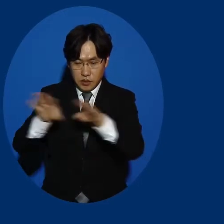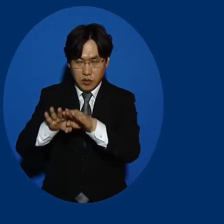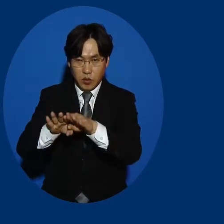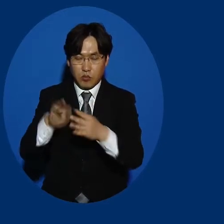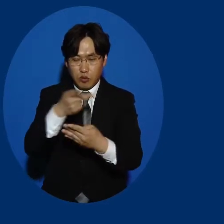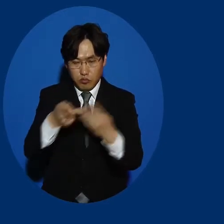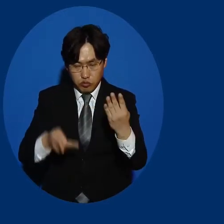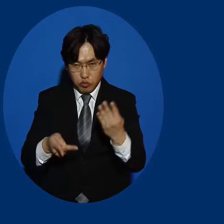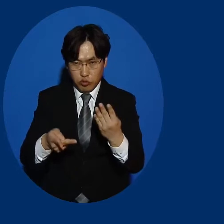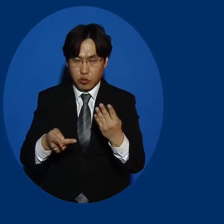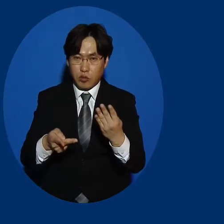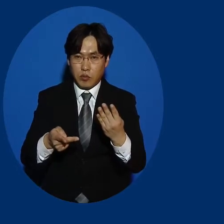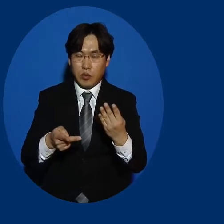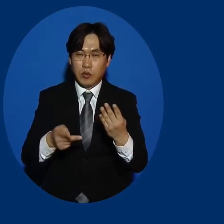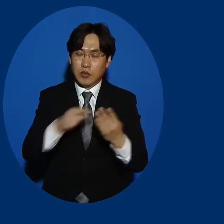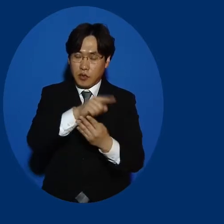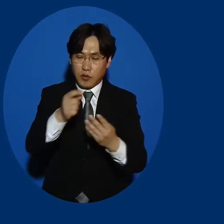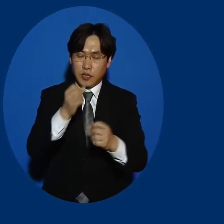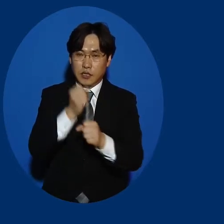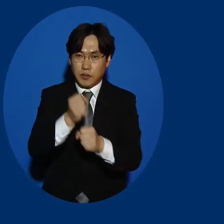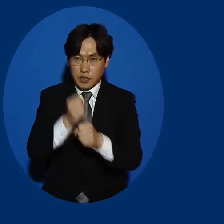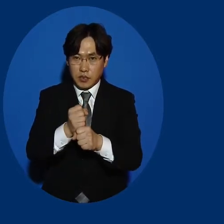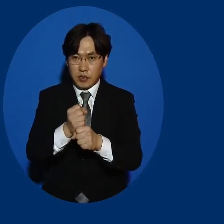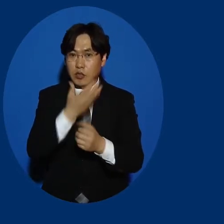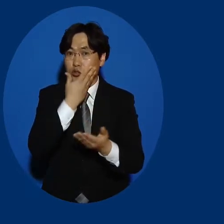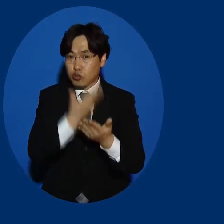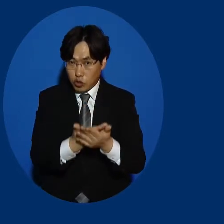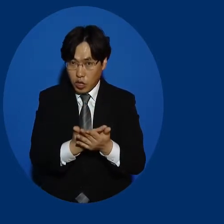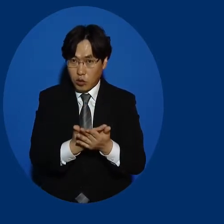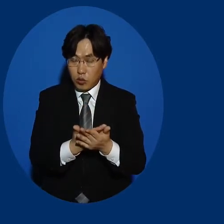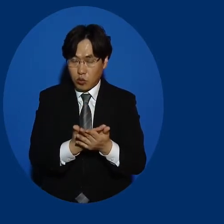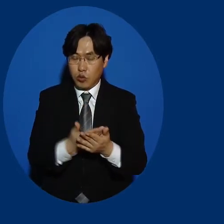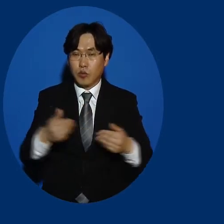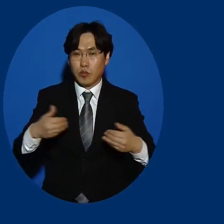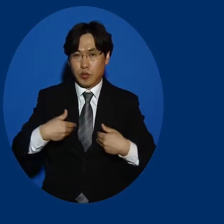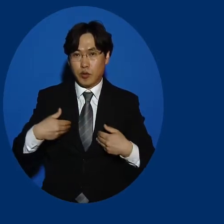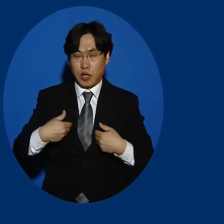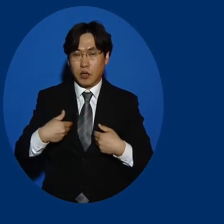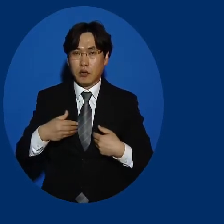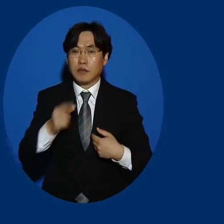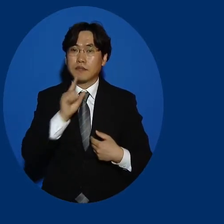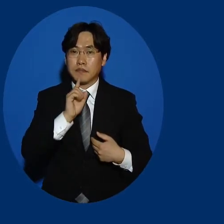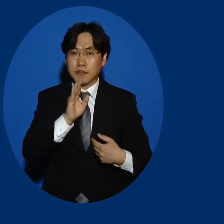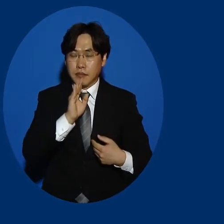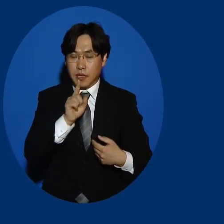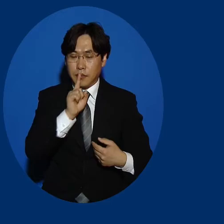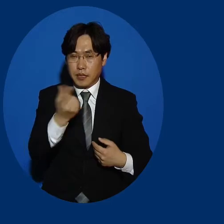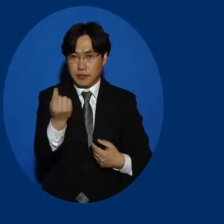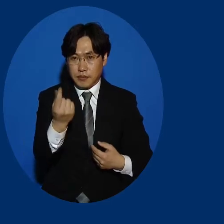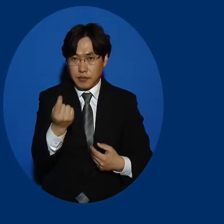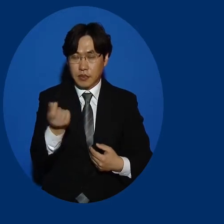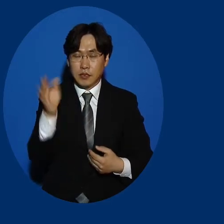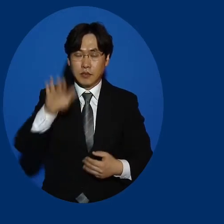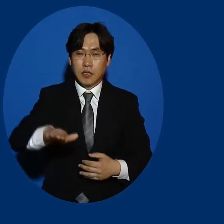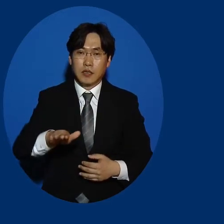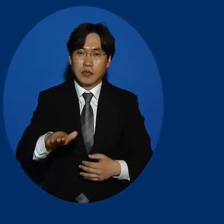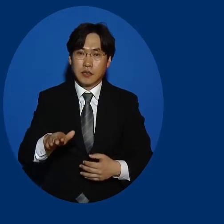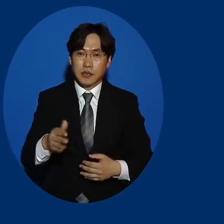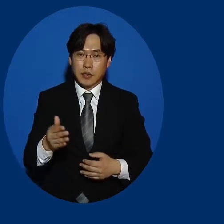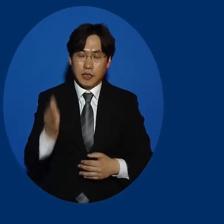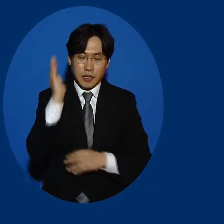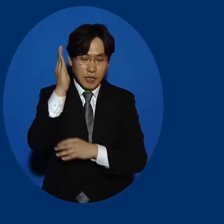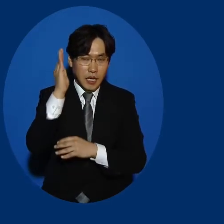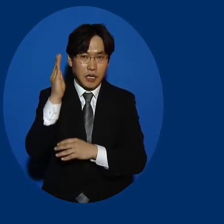개발 등의 하드웨어와 소프트웨어적인 부분들이 매우 중요하고 이제 필요한 일이라고 생각합니다만 정말 아까도 계속